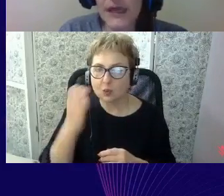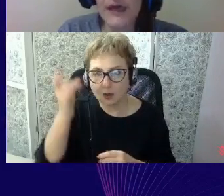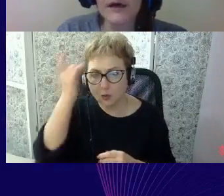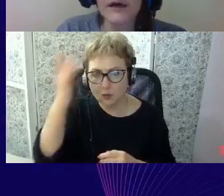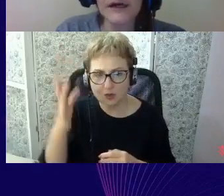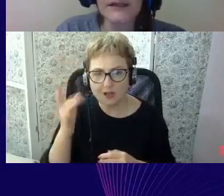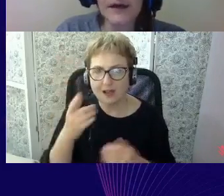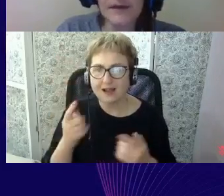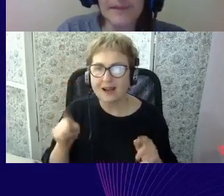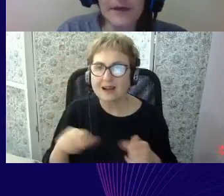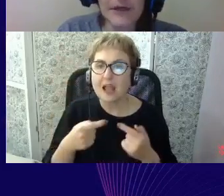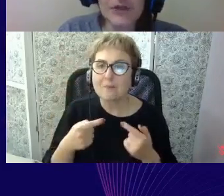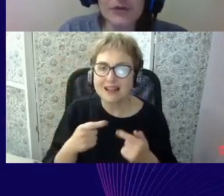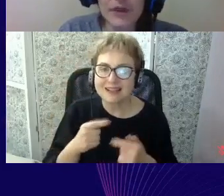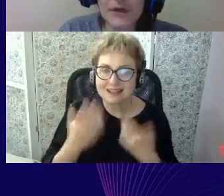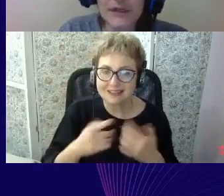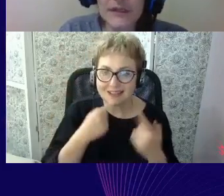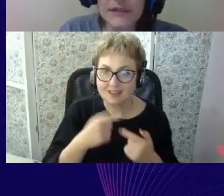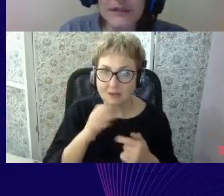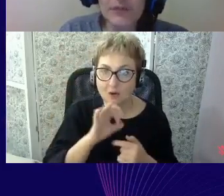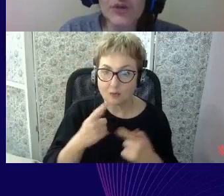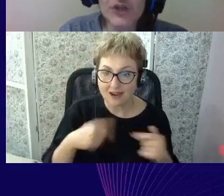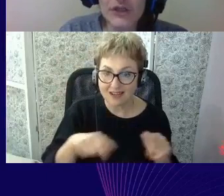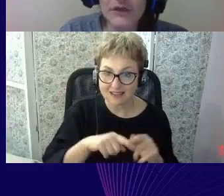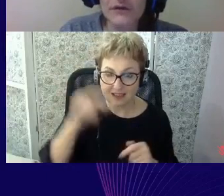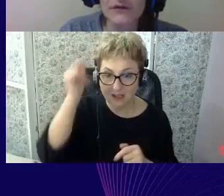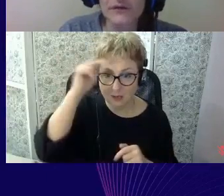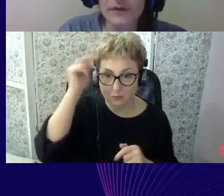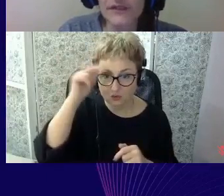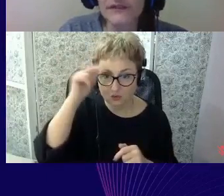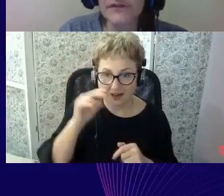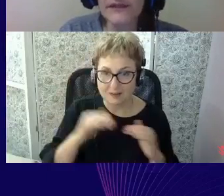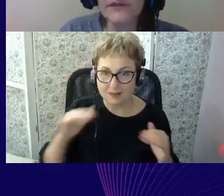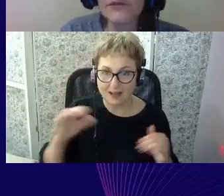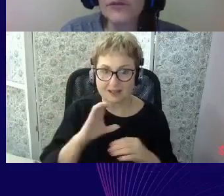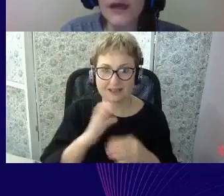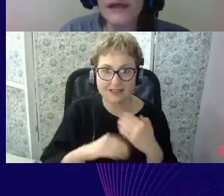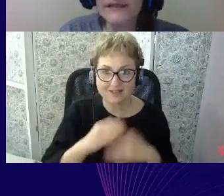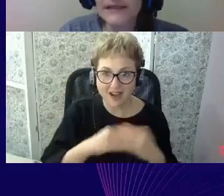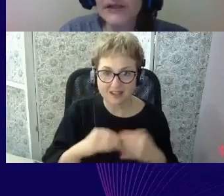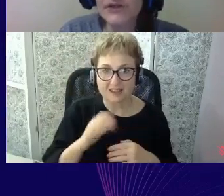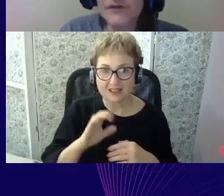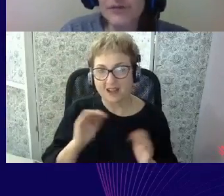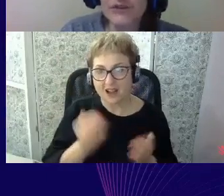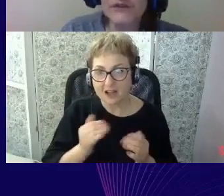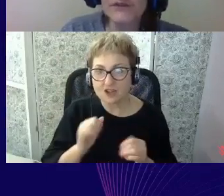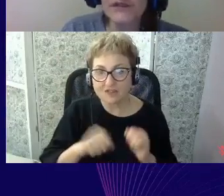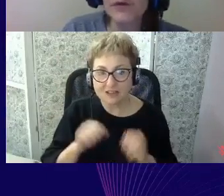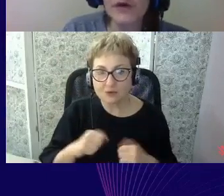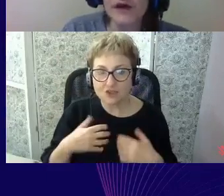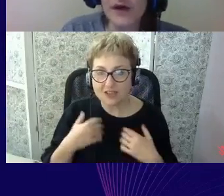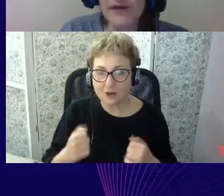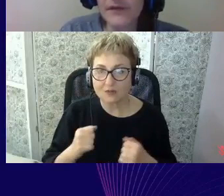реабилитацию. Когда речь идет об организации обучения ребят с инвалидностью или с ограниченными